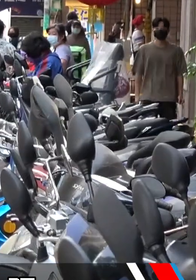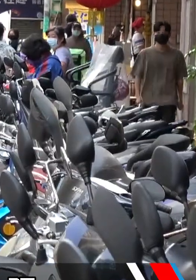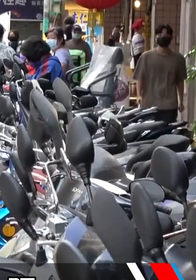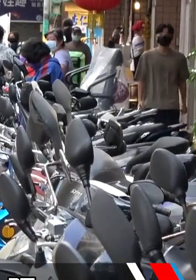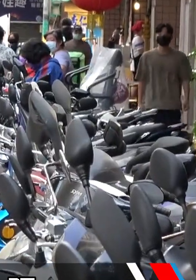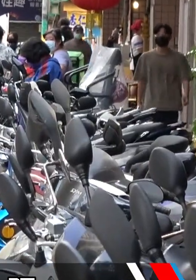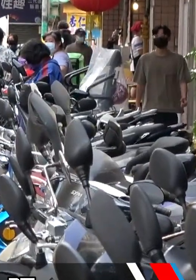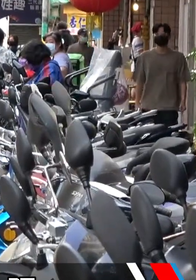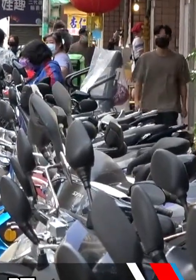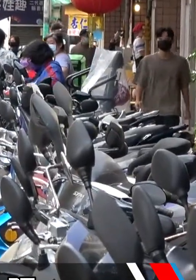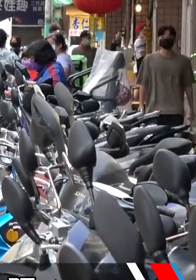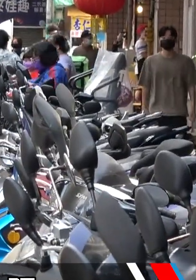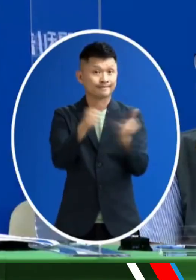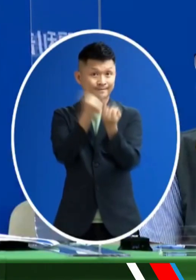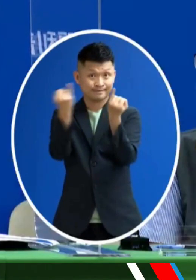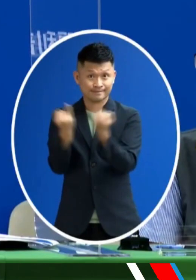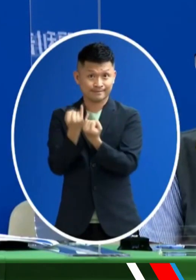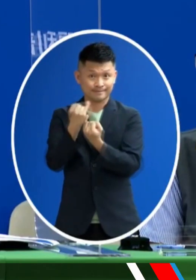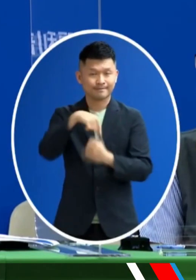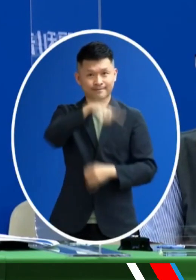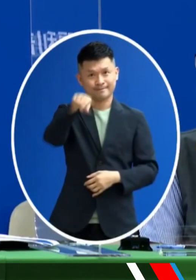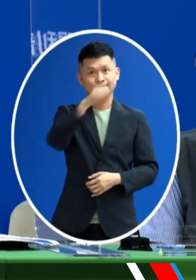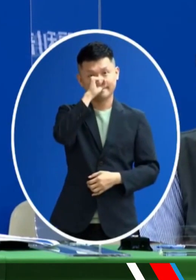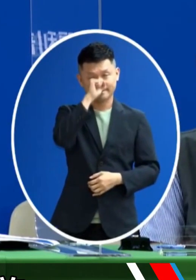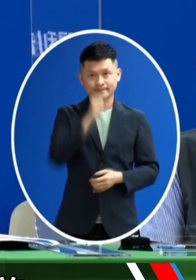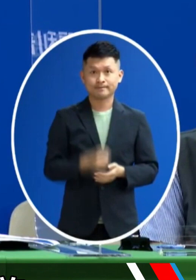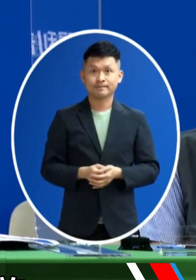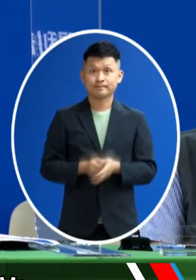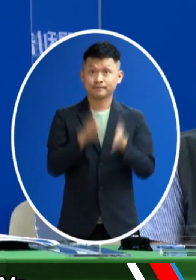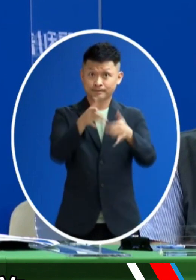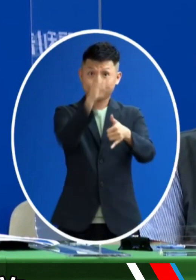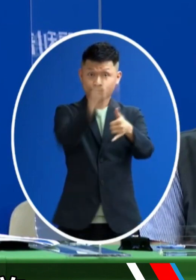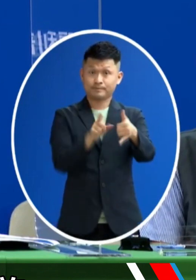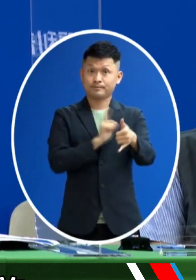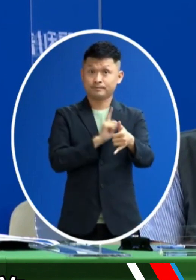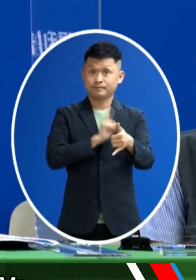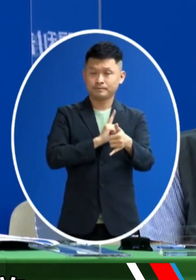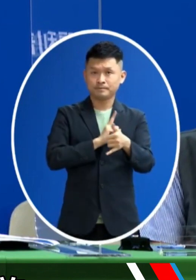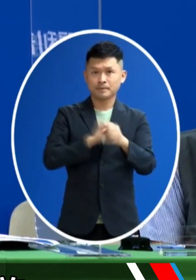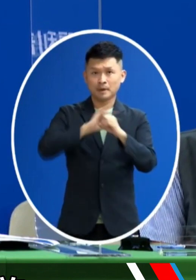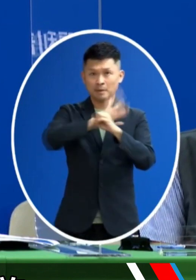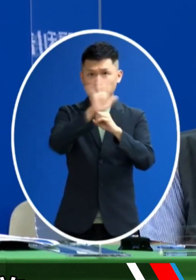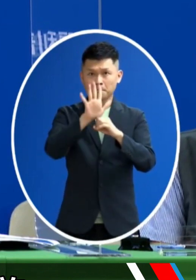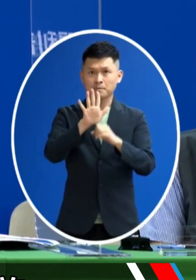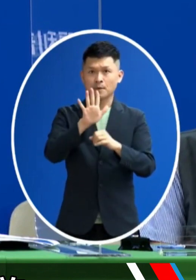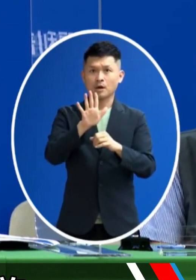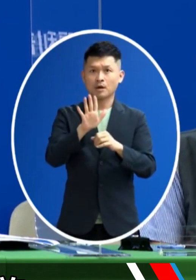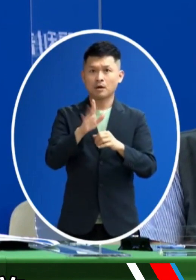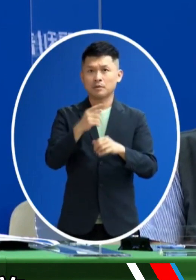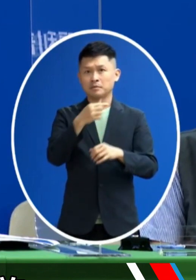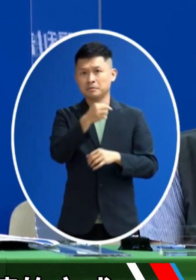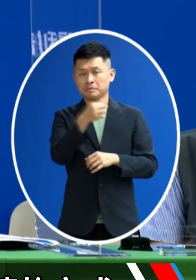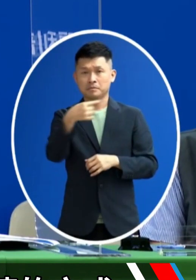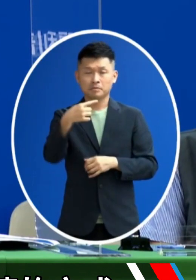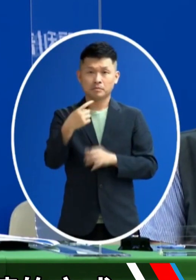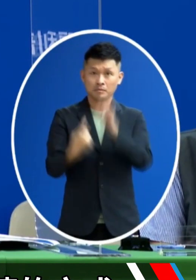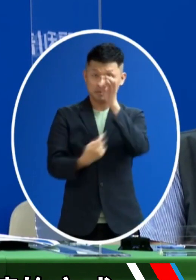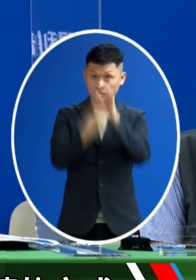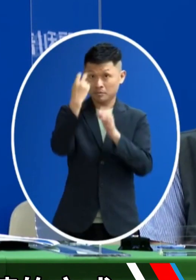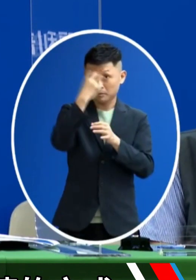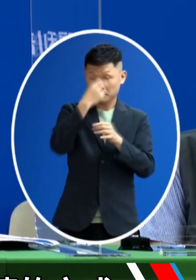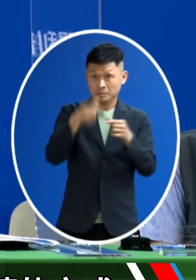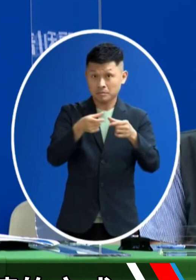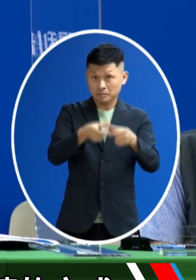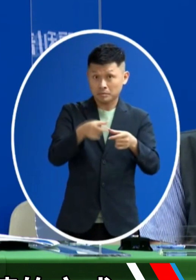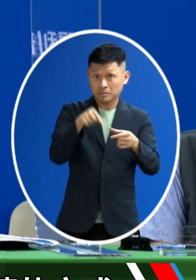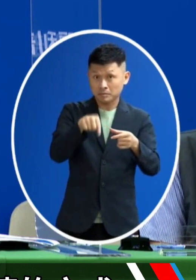100剂为上限。 那针对个人自用新冠病毒检验试剂的一个弹性措施，我们现在